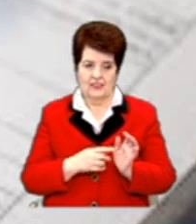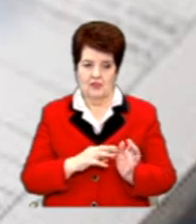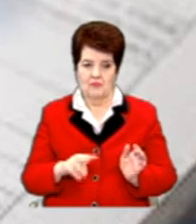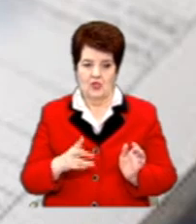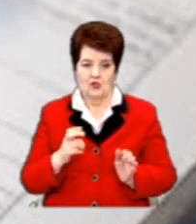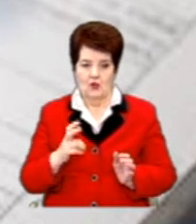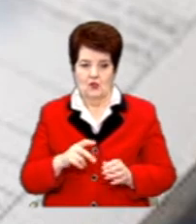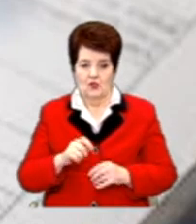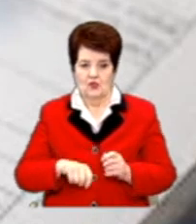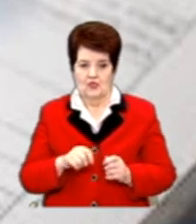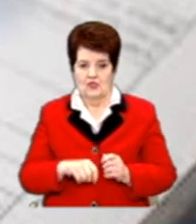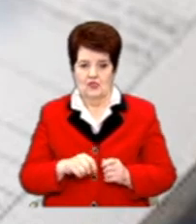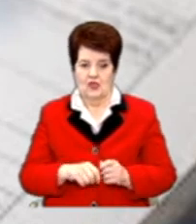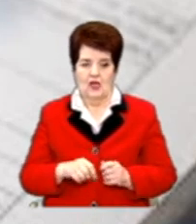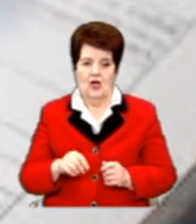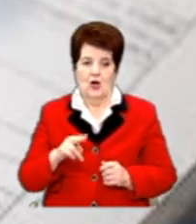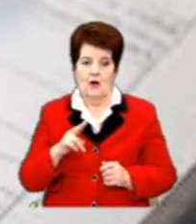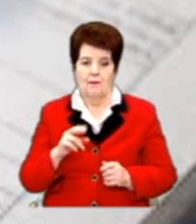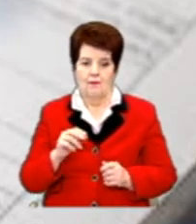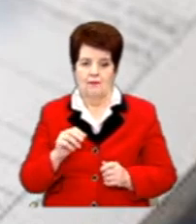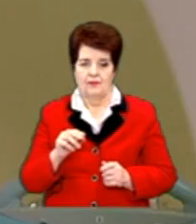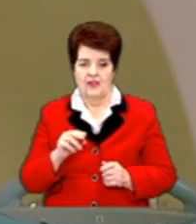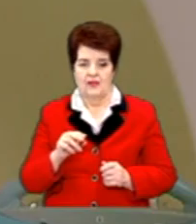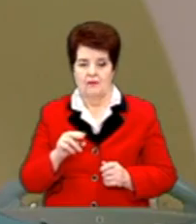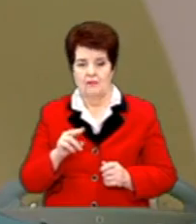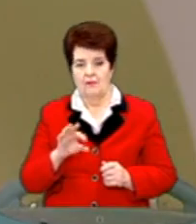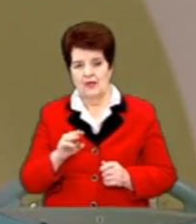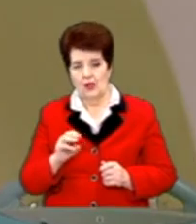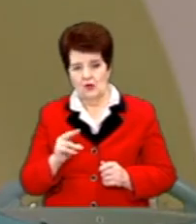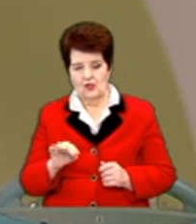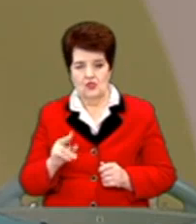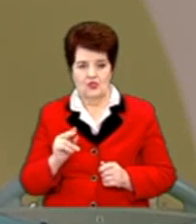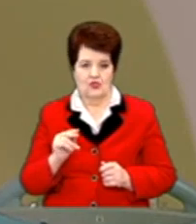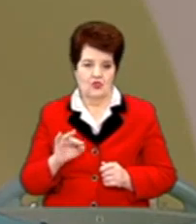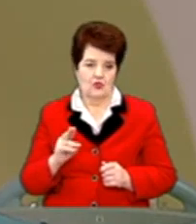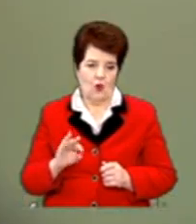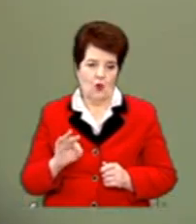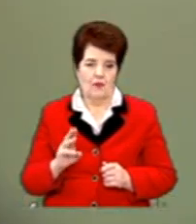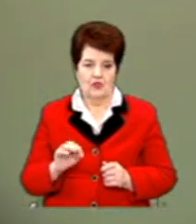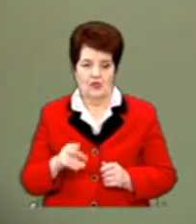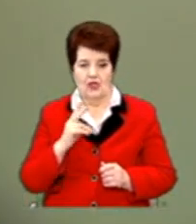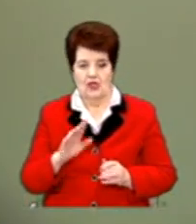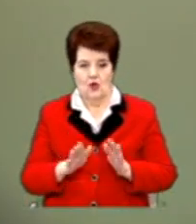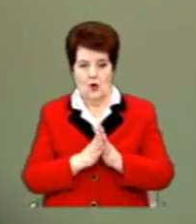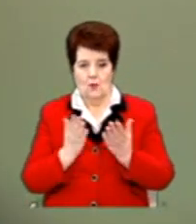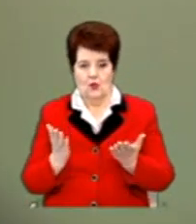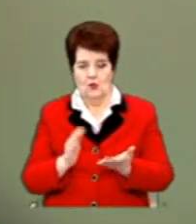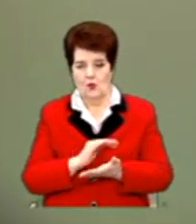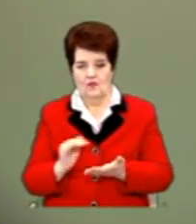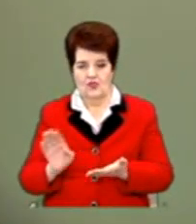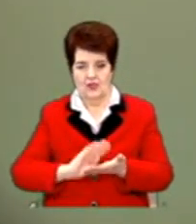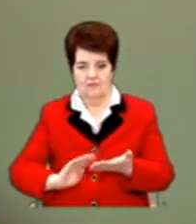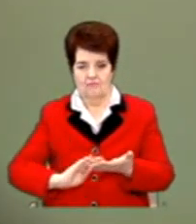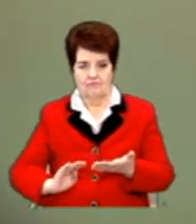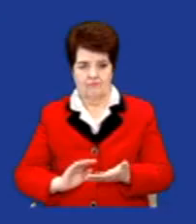face investigații anatomopatologice și citopatologice. Proiectul urmează să fie publicat în Monitorul Oficial.